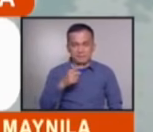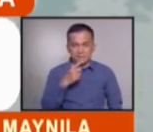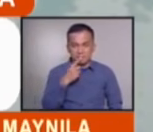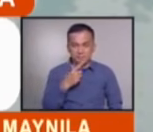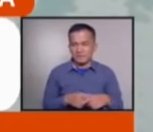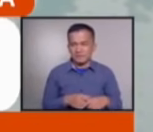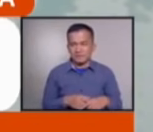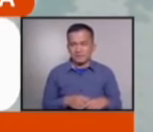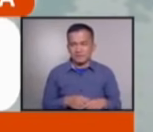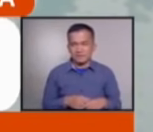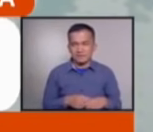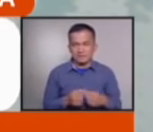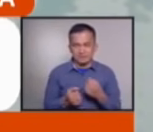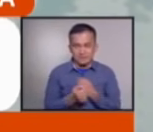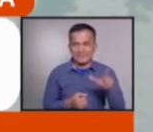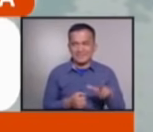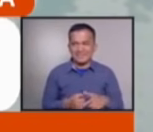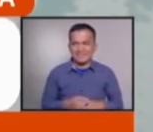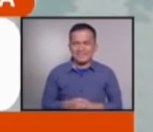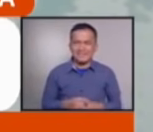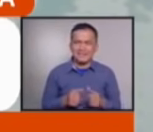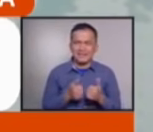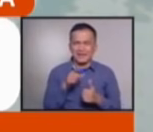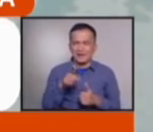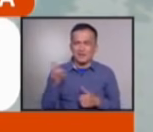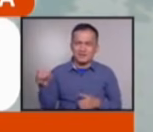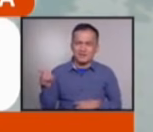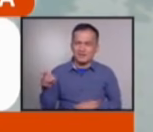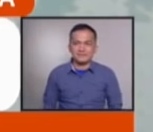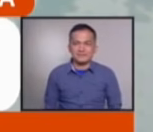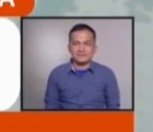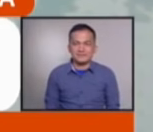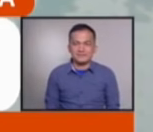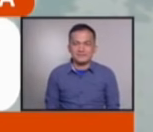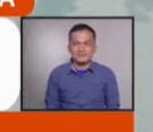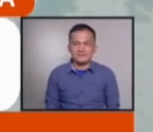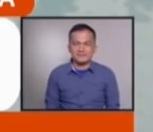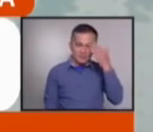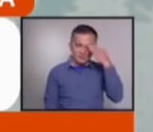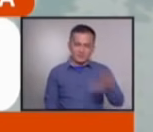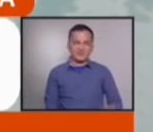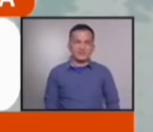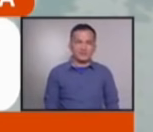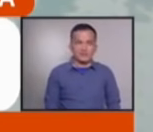talaga si Ninita? Mahal na po ako sa kanya. Paano naman tong si Sosimo? Ay, ako sa kanya,